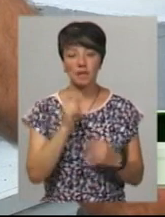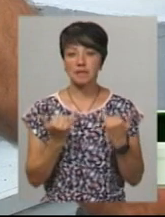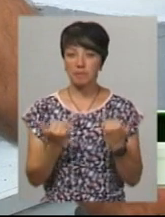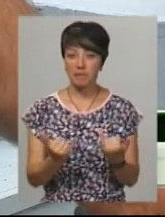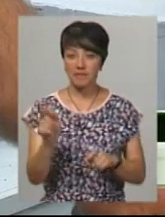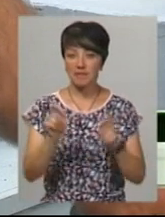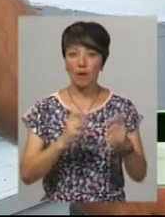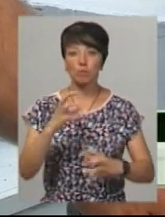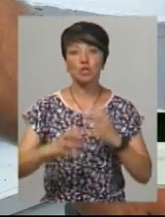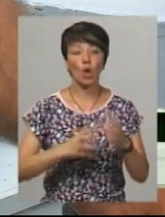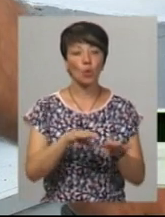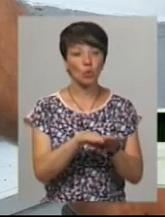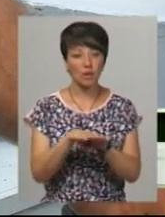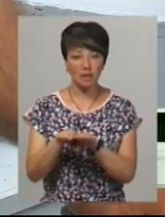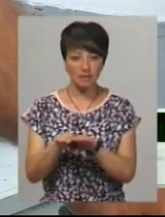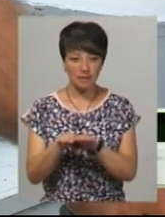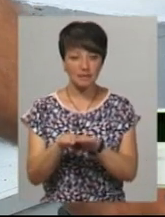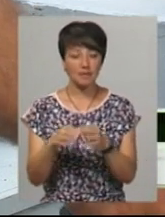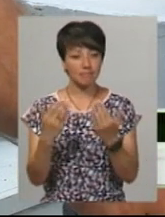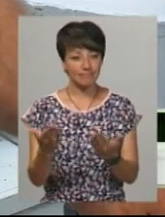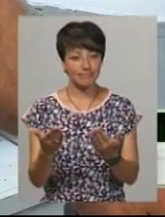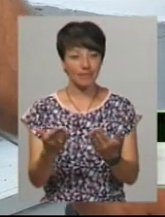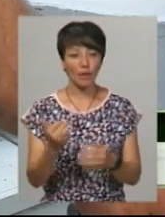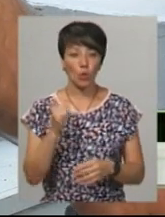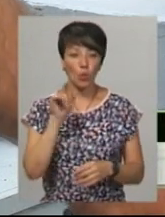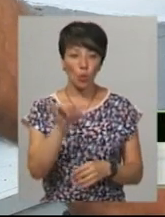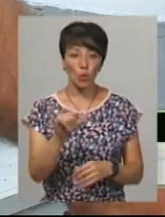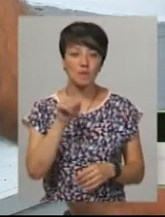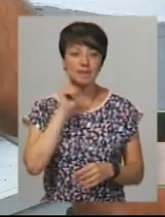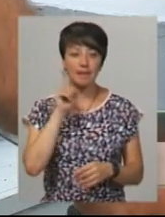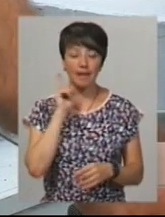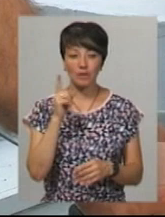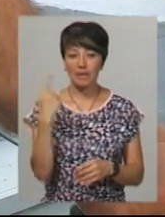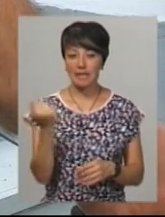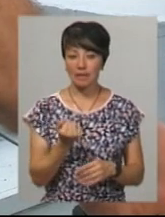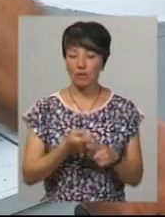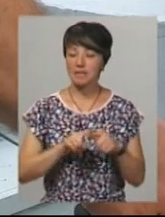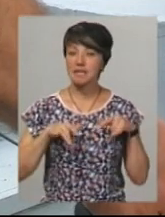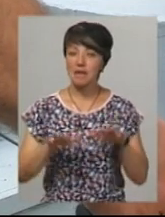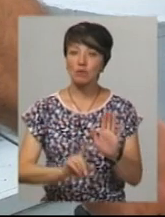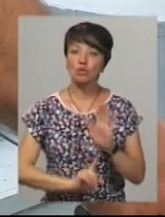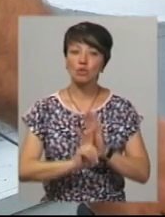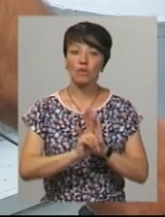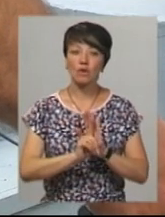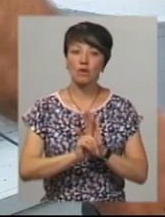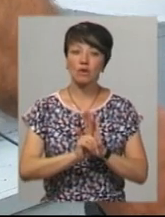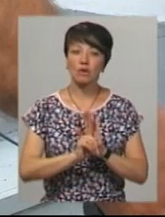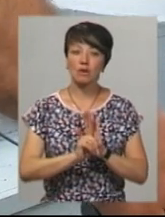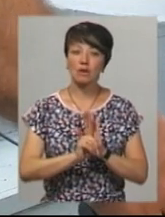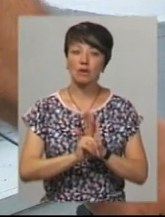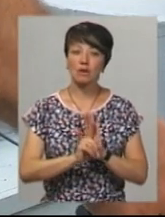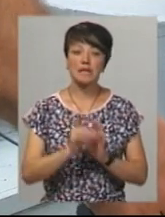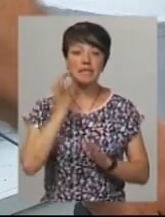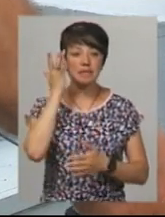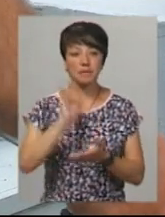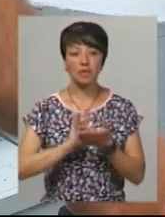фестиваль міжнародного рівня. Імпреза по-самчуківськи у Зелену неділю. Власне, це захід такий започаткований з одного боку з